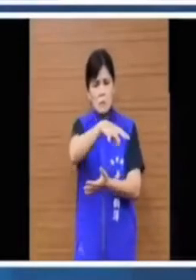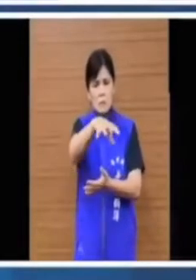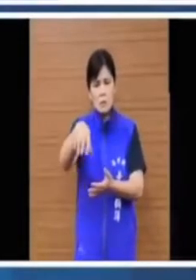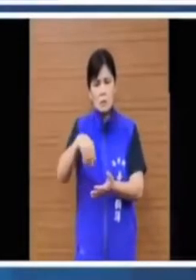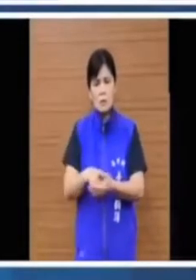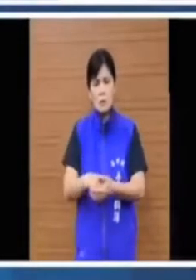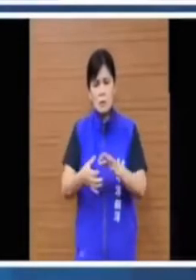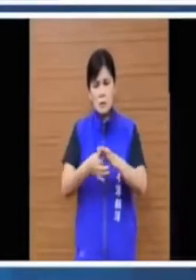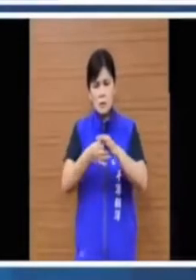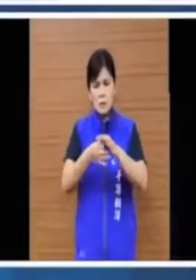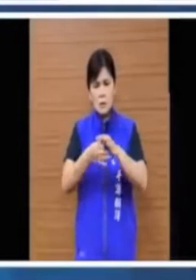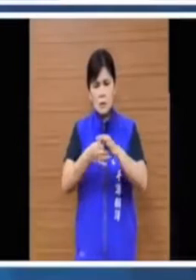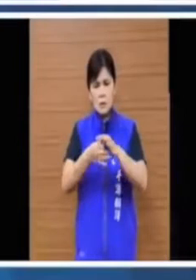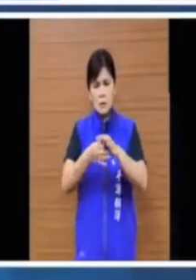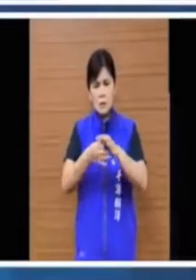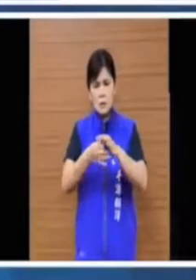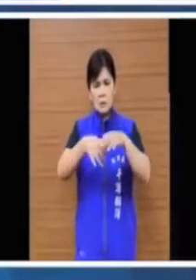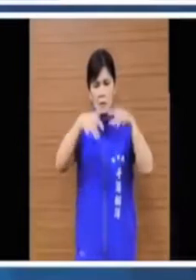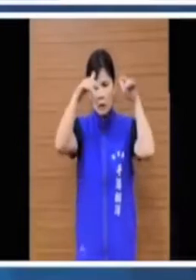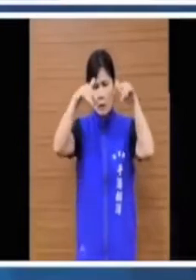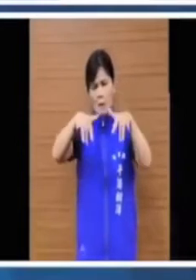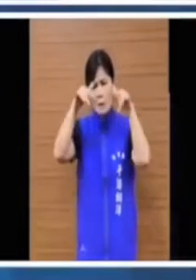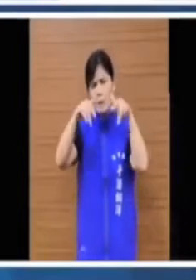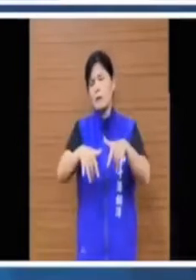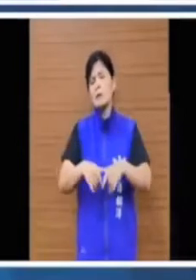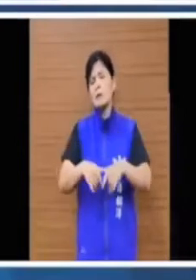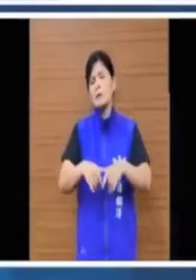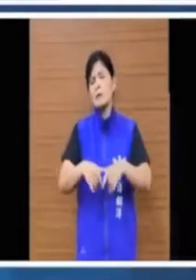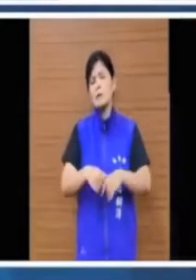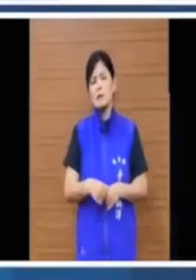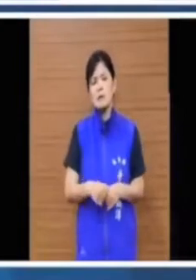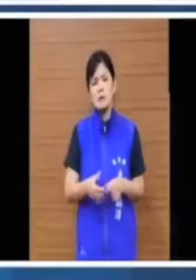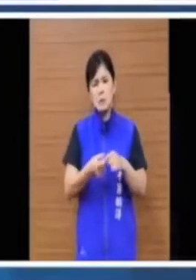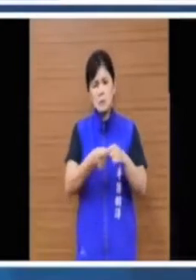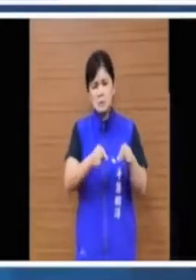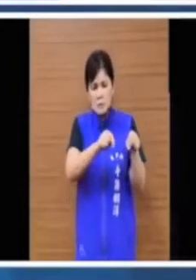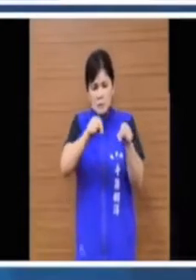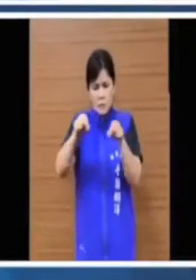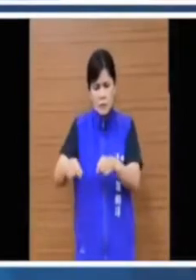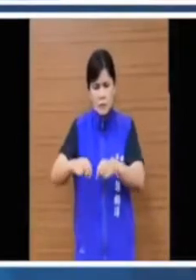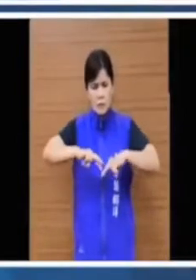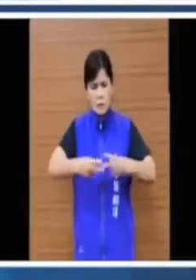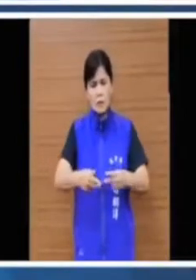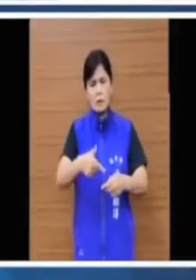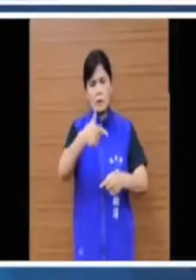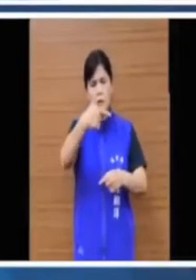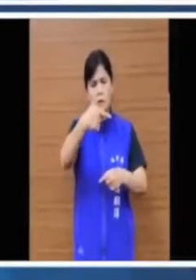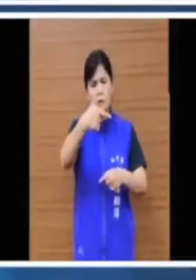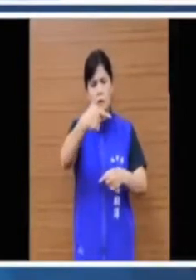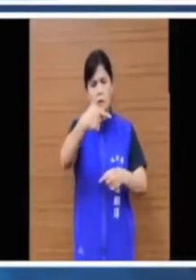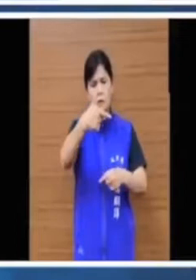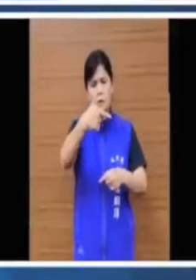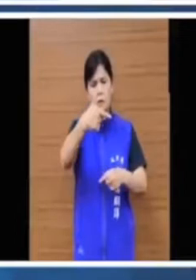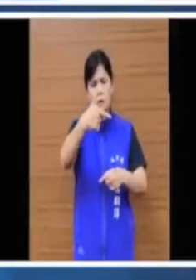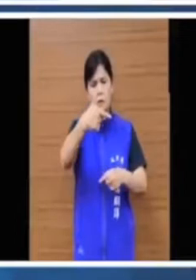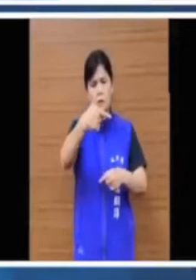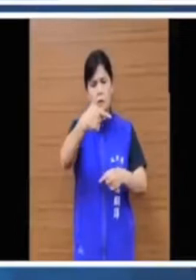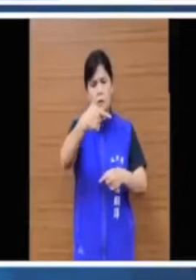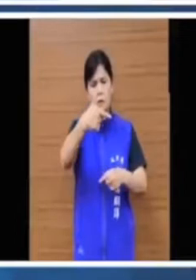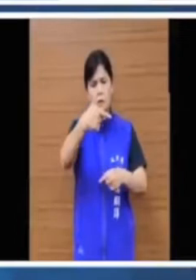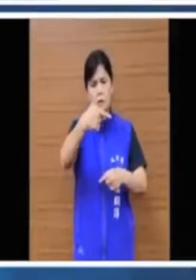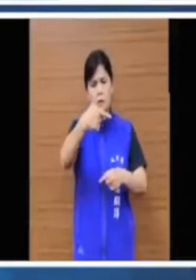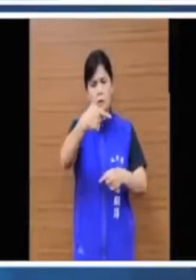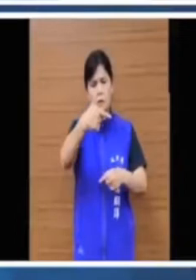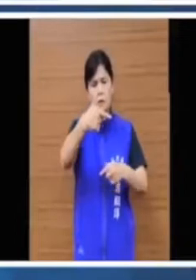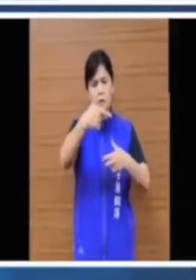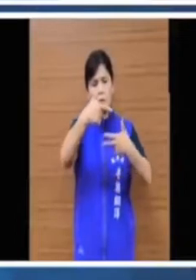那因为下雨的关系我们也改到6月8号、